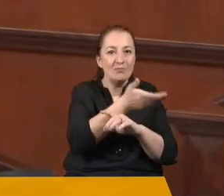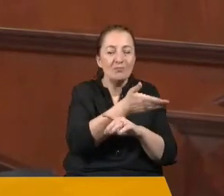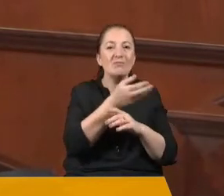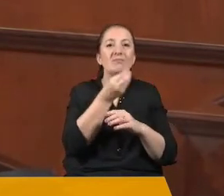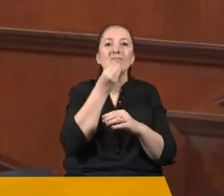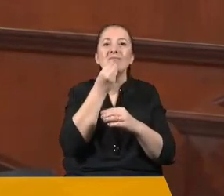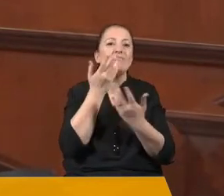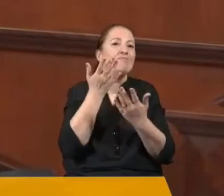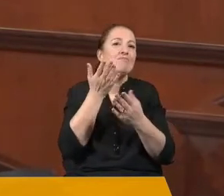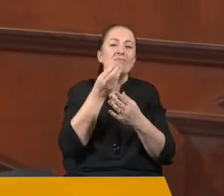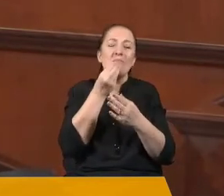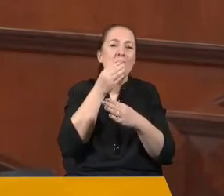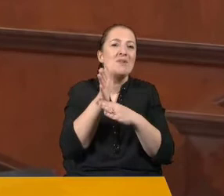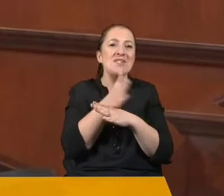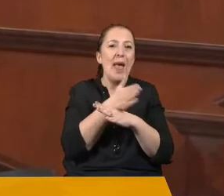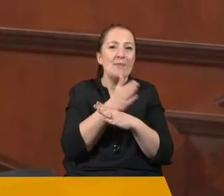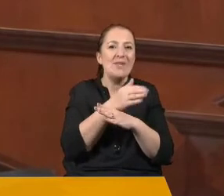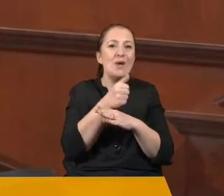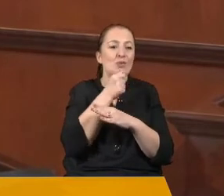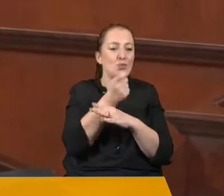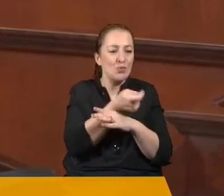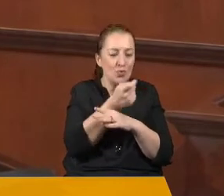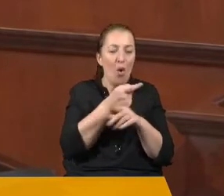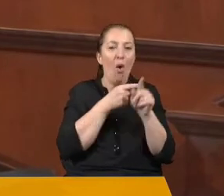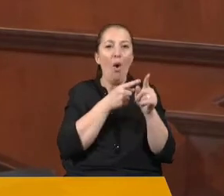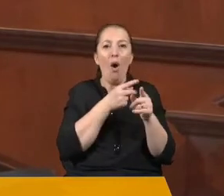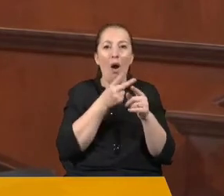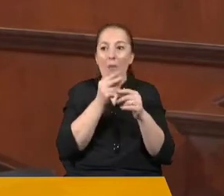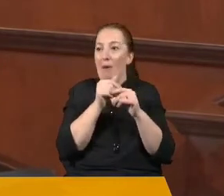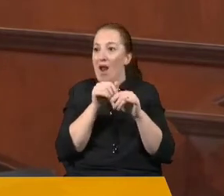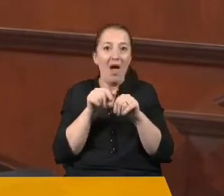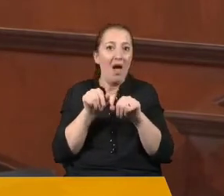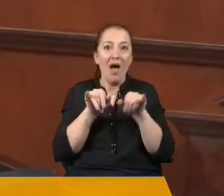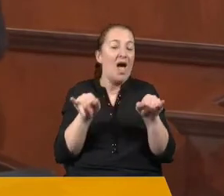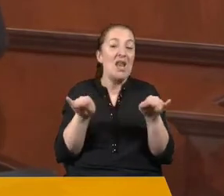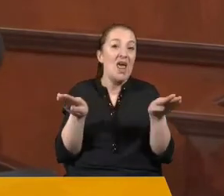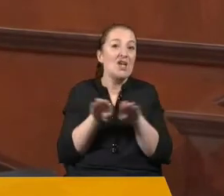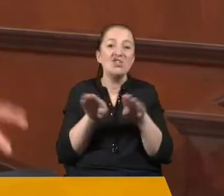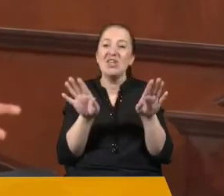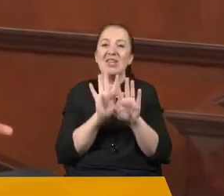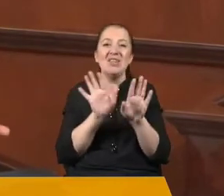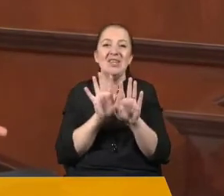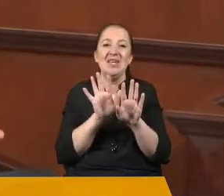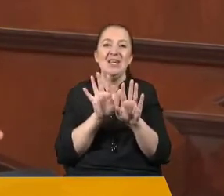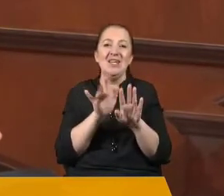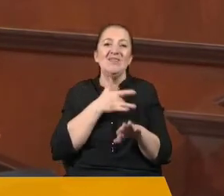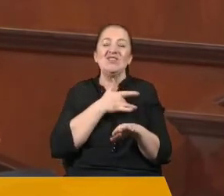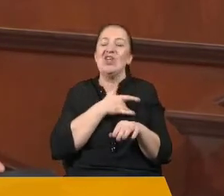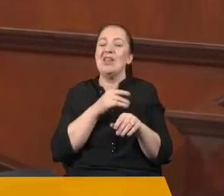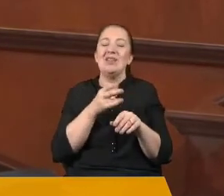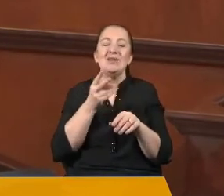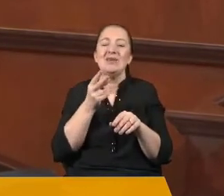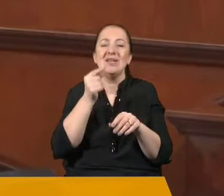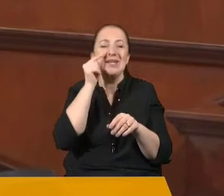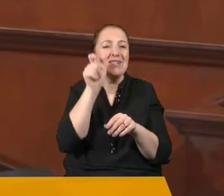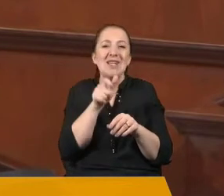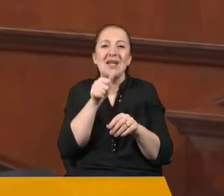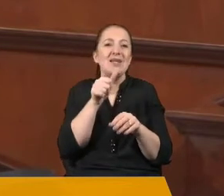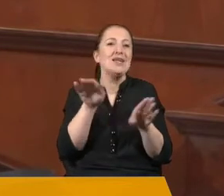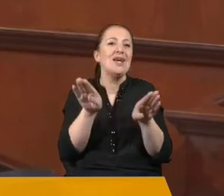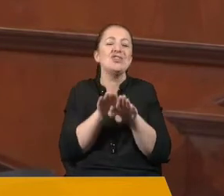sebzesini suladığı su aynı fiyata satılamaz ya. Bu insani değil, ahlaki değil, vicdani değil. Allah aşkına ya.